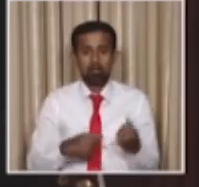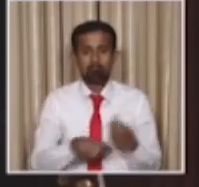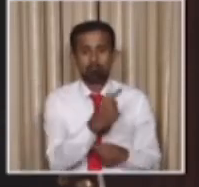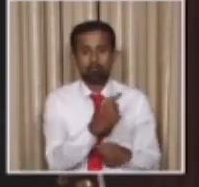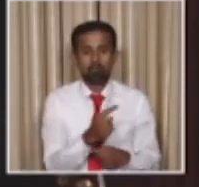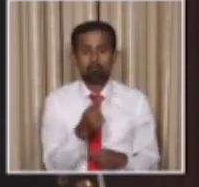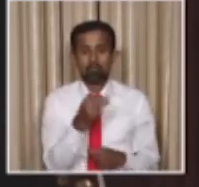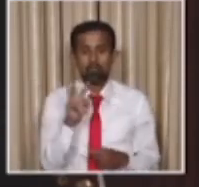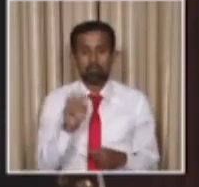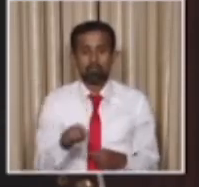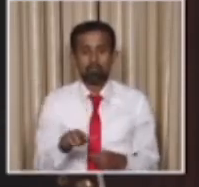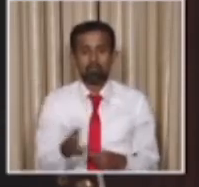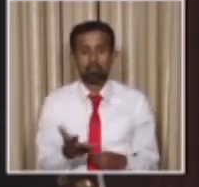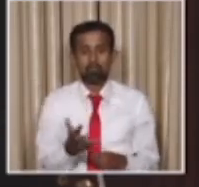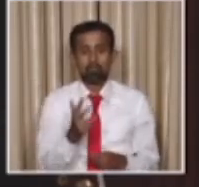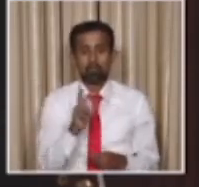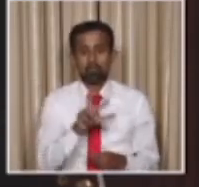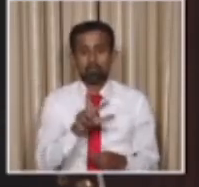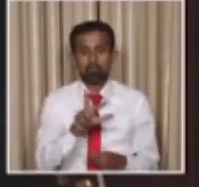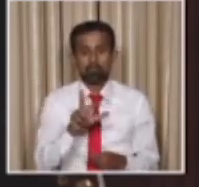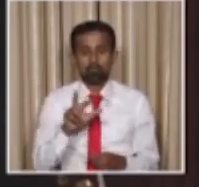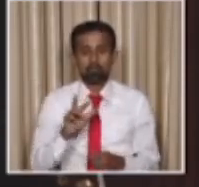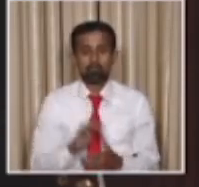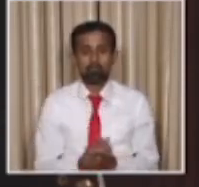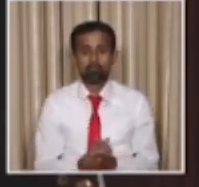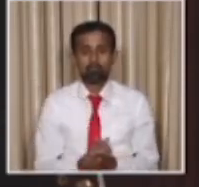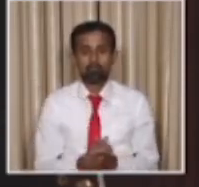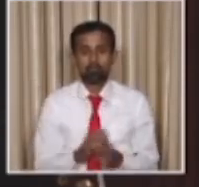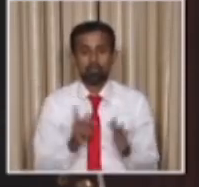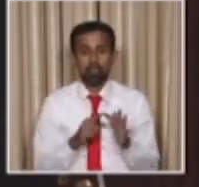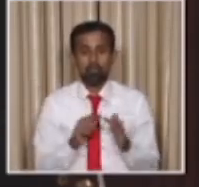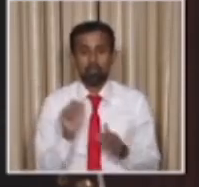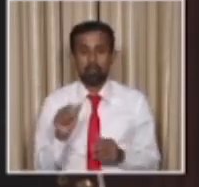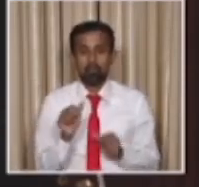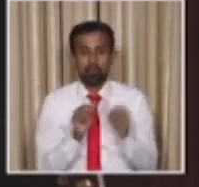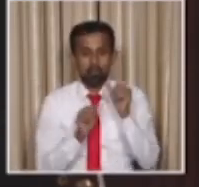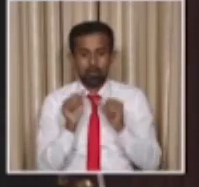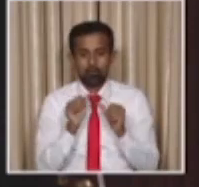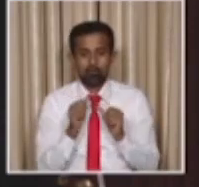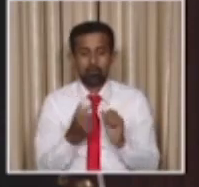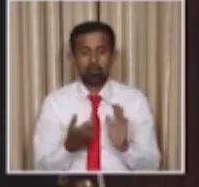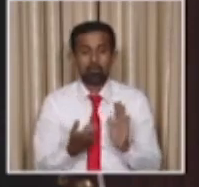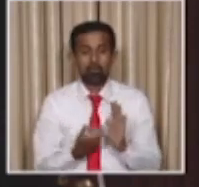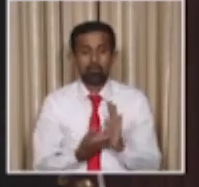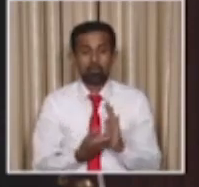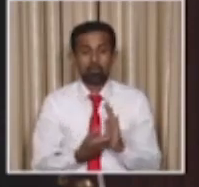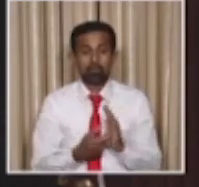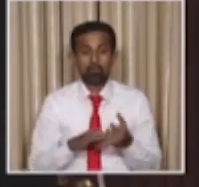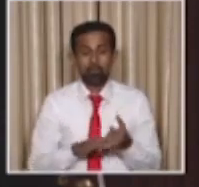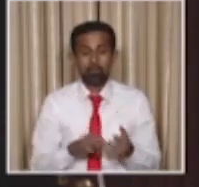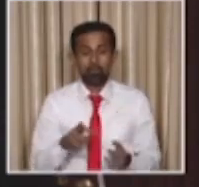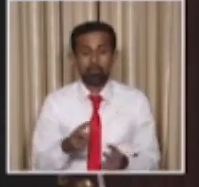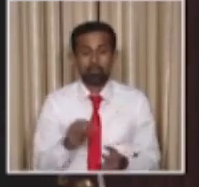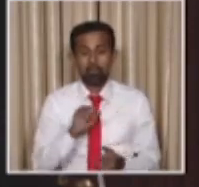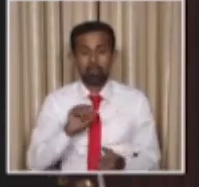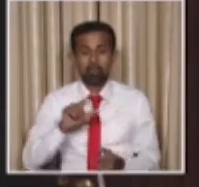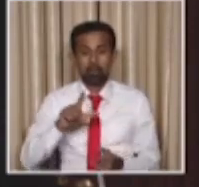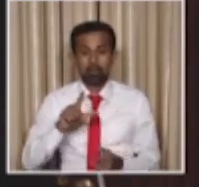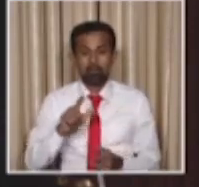රුපියල් 13780කට ඔබතුමාගේ කාලය අවසන් එපෝටින් කියන ඖෂධය රුපියල් 267කට අරගෙන